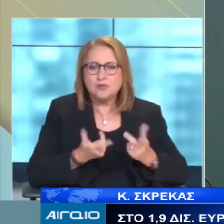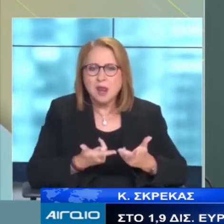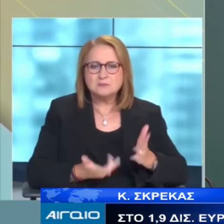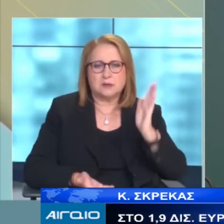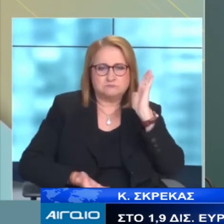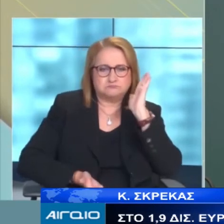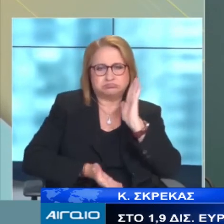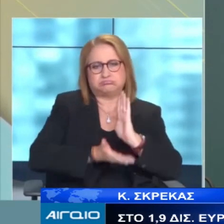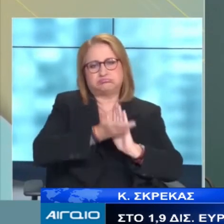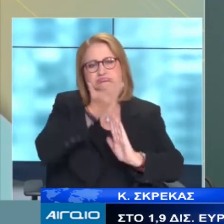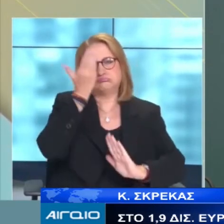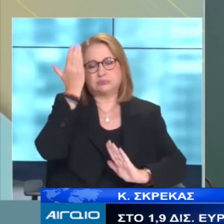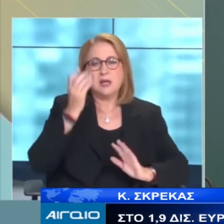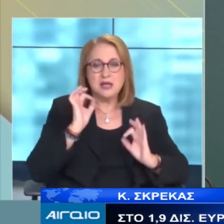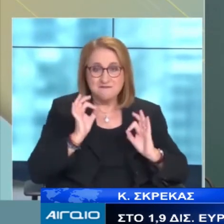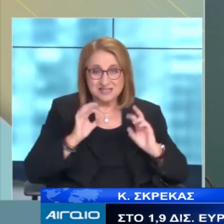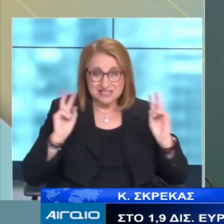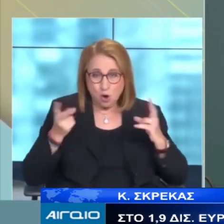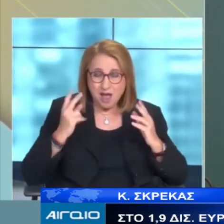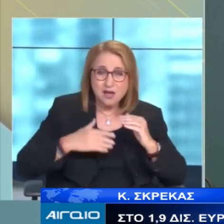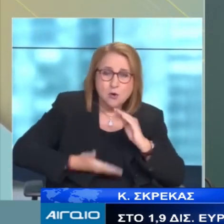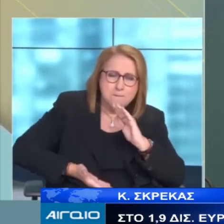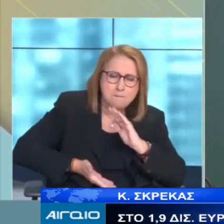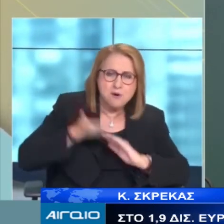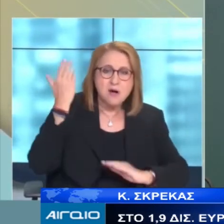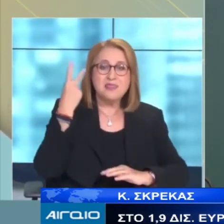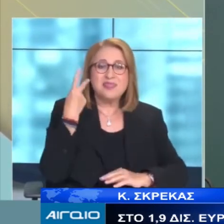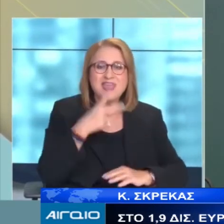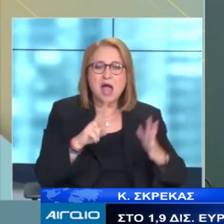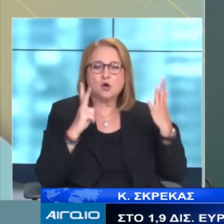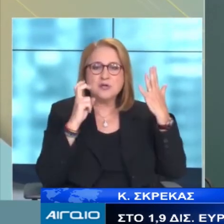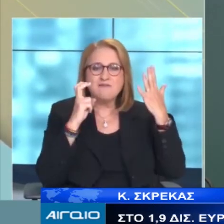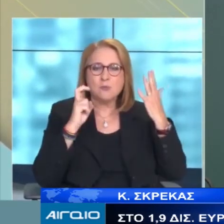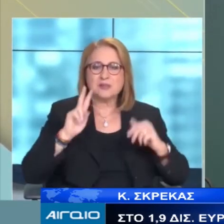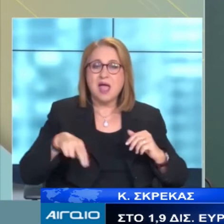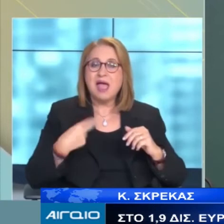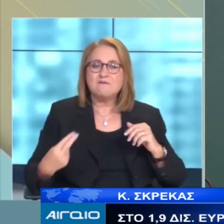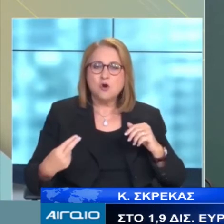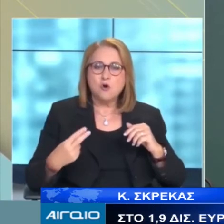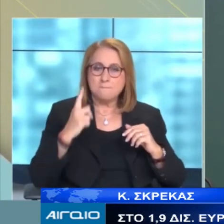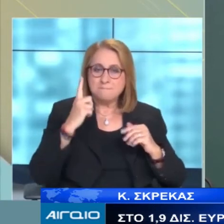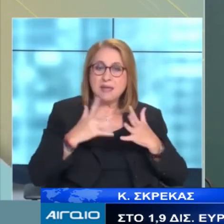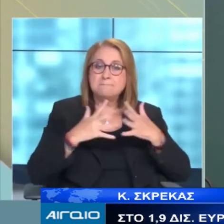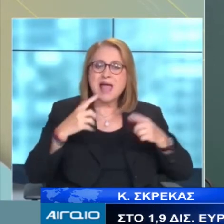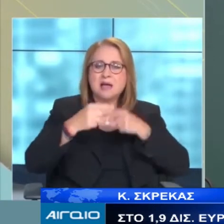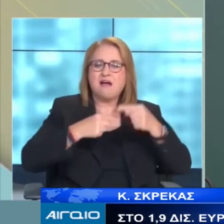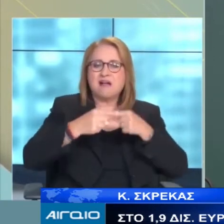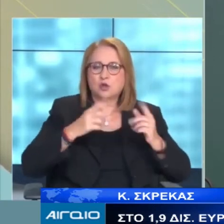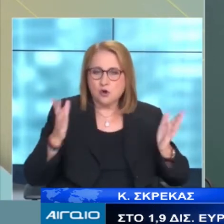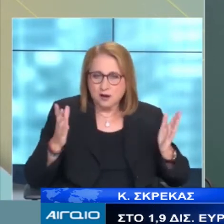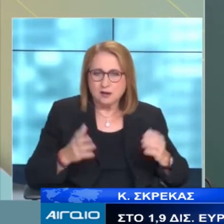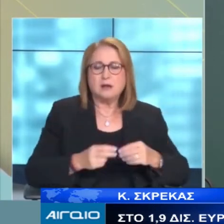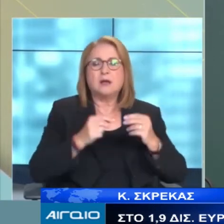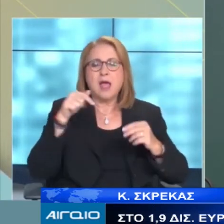να κινηθούν χθες πάνω από τα 270 ευρώ ανά μεγαβατόρα. Στην Ελλάδα, σε αυτό το δυσμενές περιβάλλον,